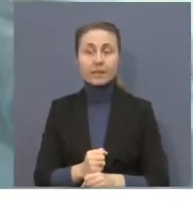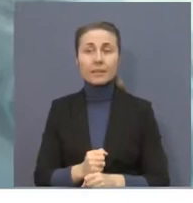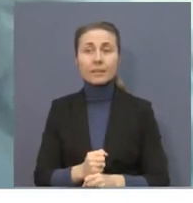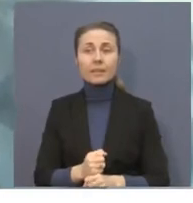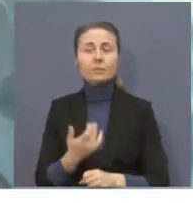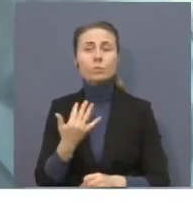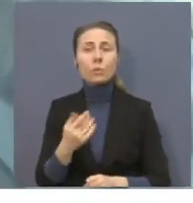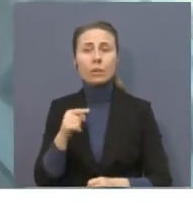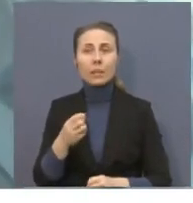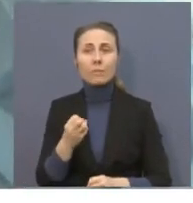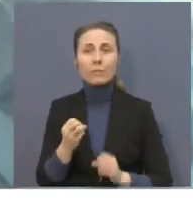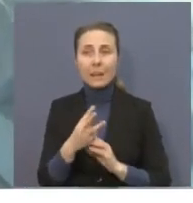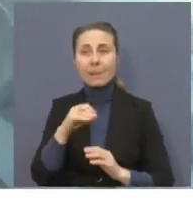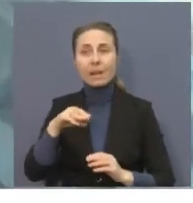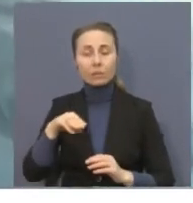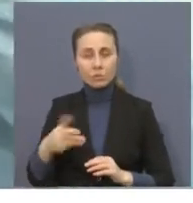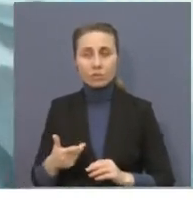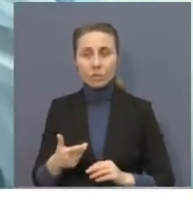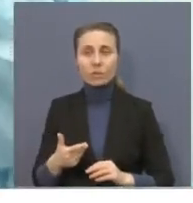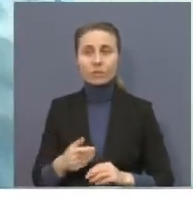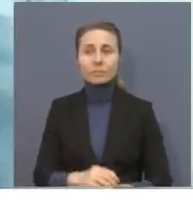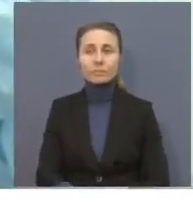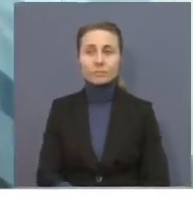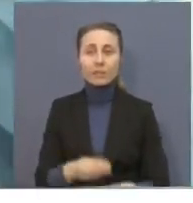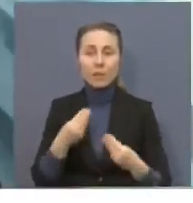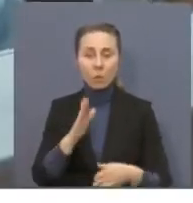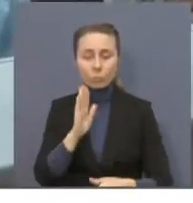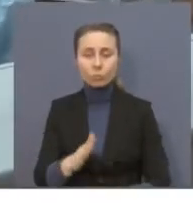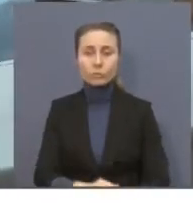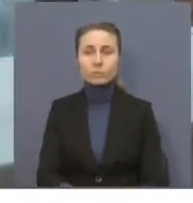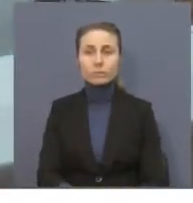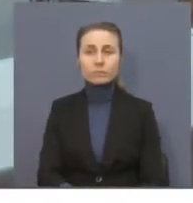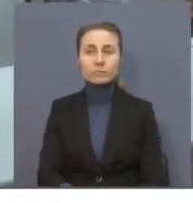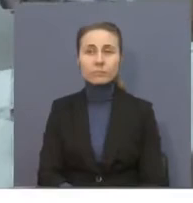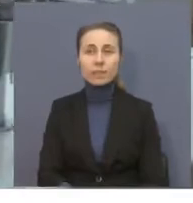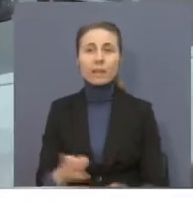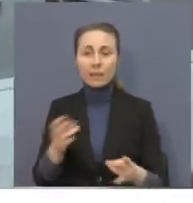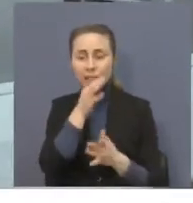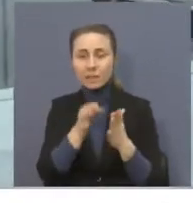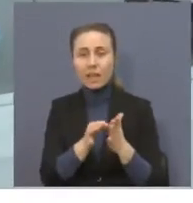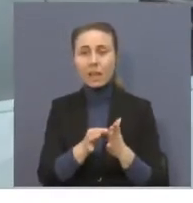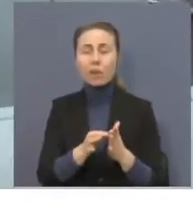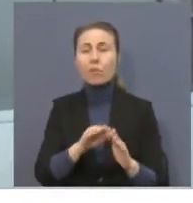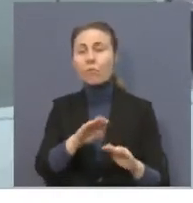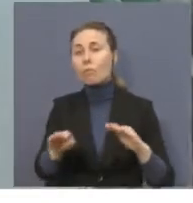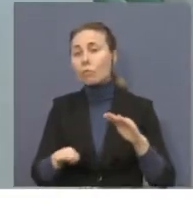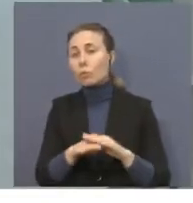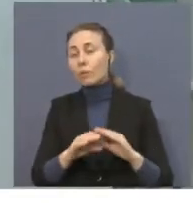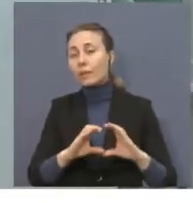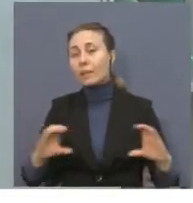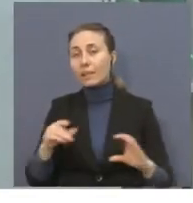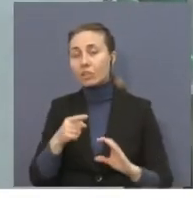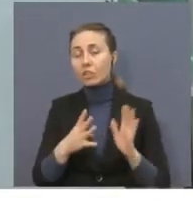денег? Сколько? 13 миллионов. 13 миллионов. Все хорошо. Даем 13 миллионов. Хорошо. Стоит отметить, фундамент больницы был заложен